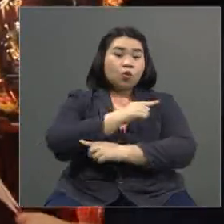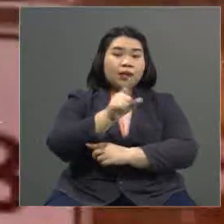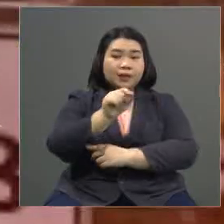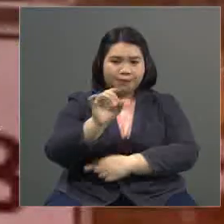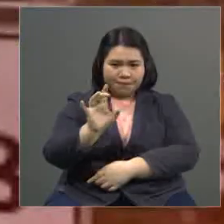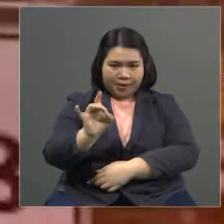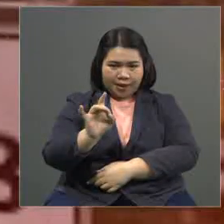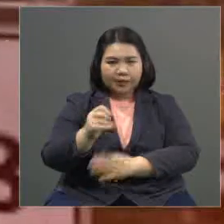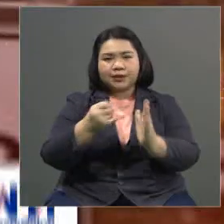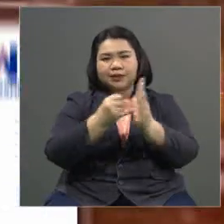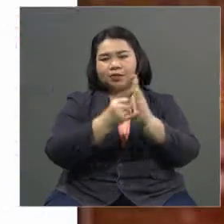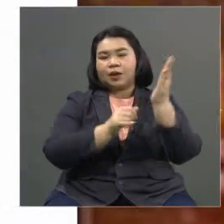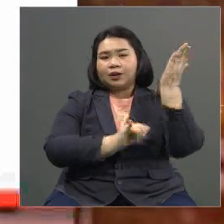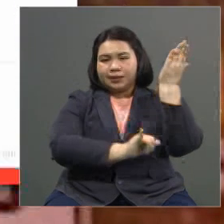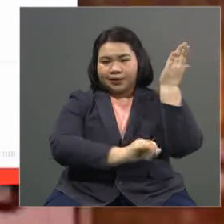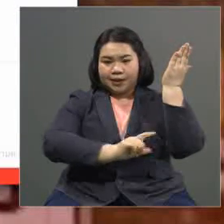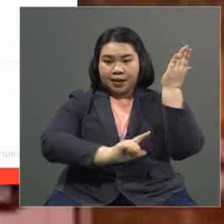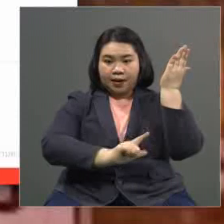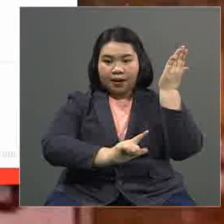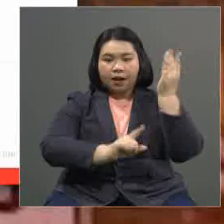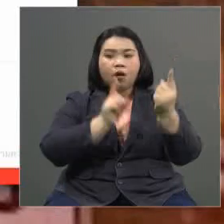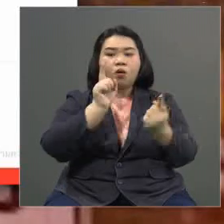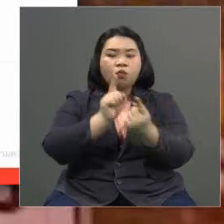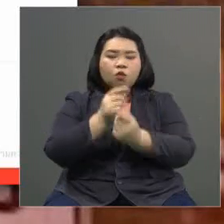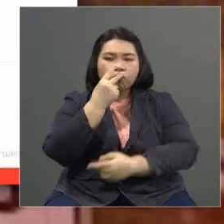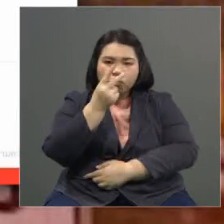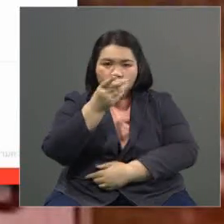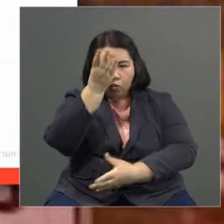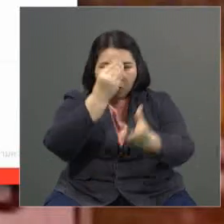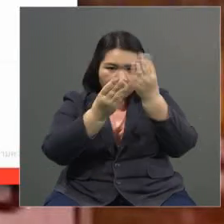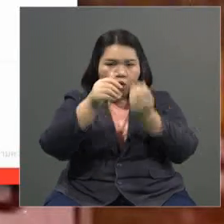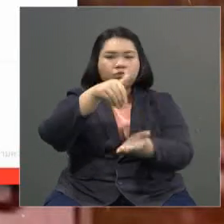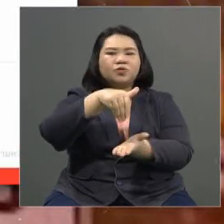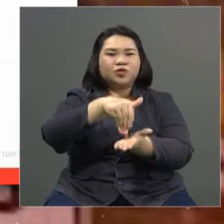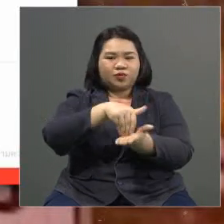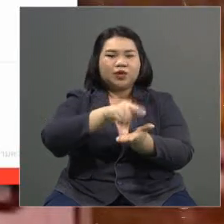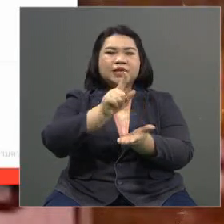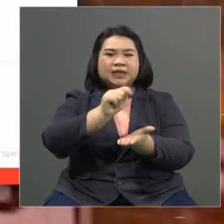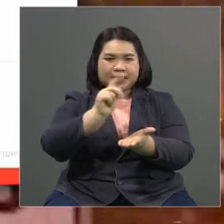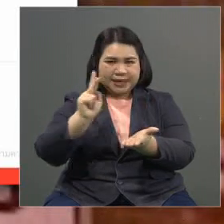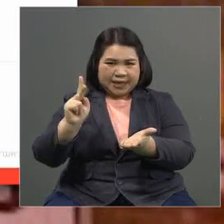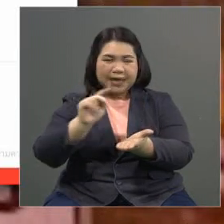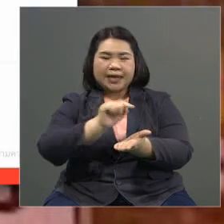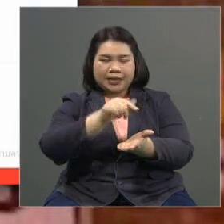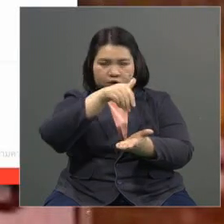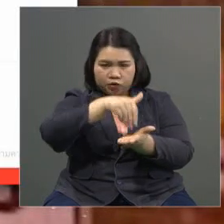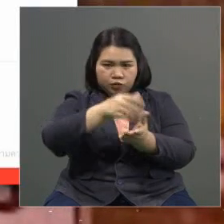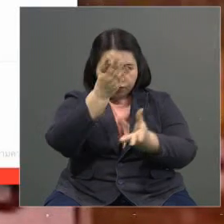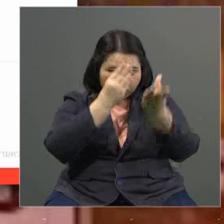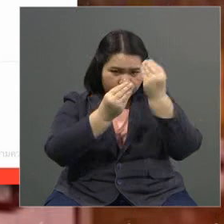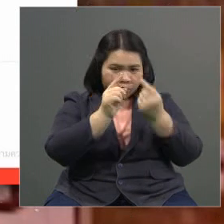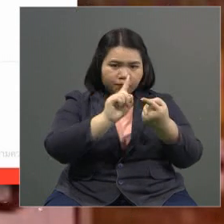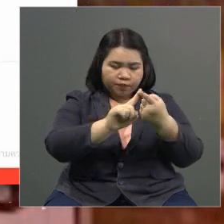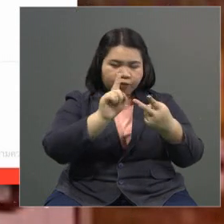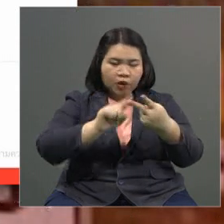นายกจะไปที่จังหวัดยะลานะคะไปเยี่ยมชมอุทยานการเรียนรู้ยะลาหรือว่าทเคพักอำเภอเมืองยะลาก่อนที่จะไปชมกิจกรรมส่ง